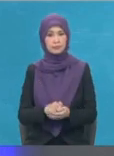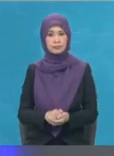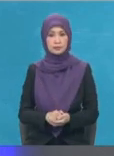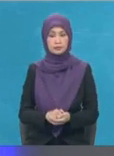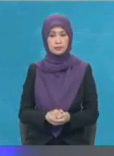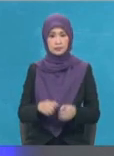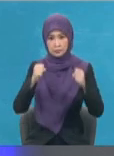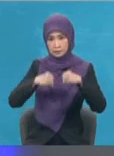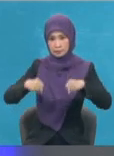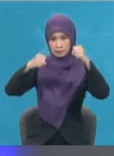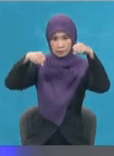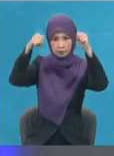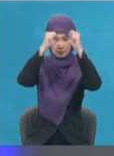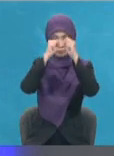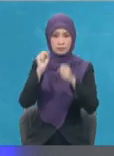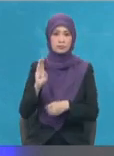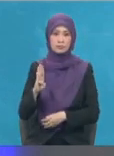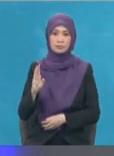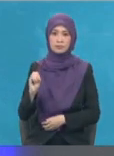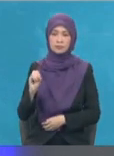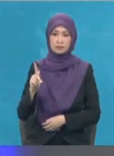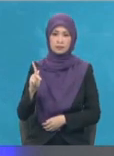attifah bocah Carson